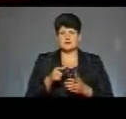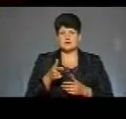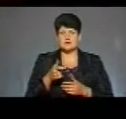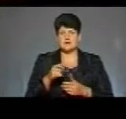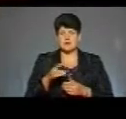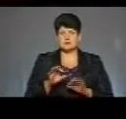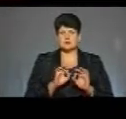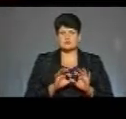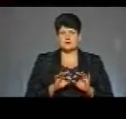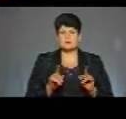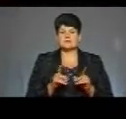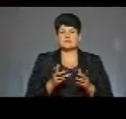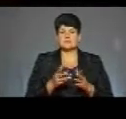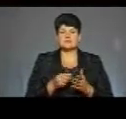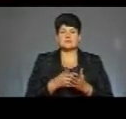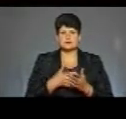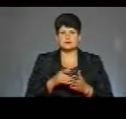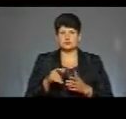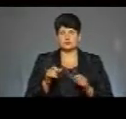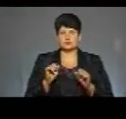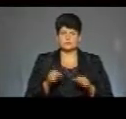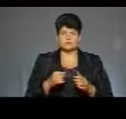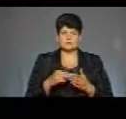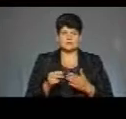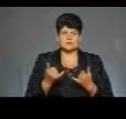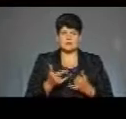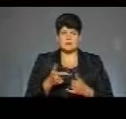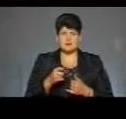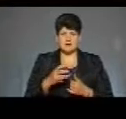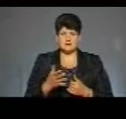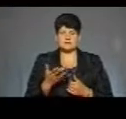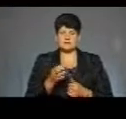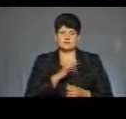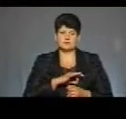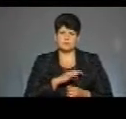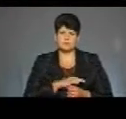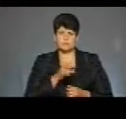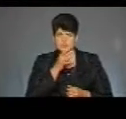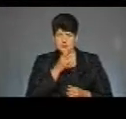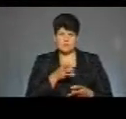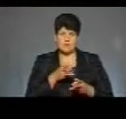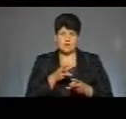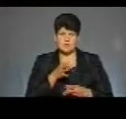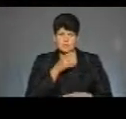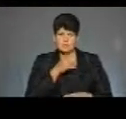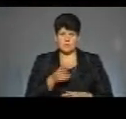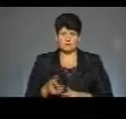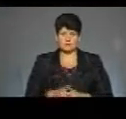Голоюха розповіла, за якими цінами громадяни можуть зараз купити газ, який споживатимуть під час опалювального